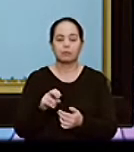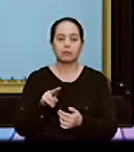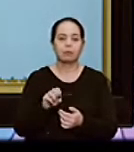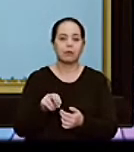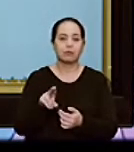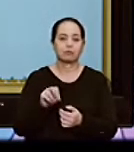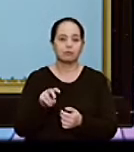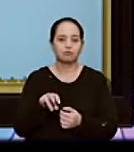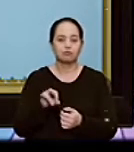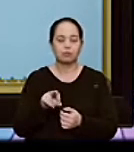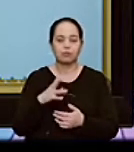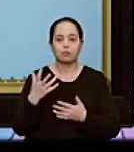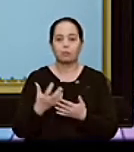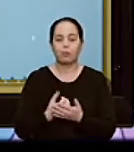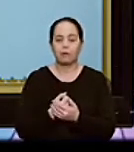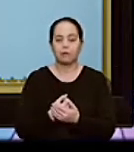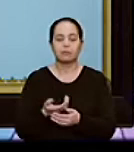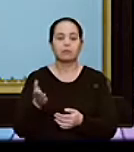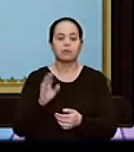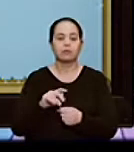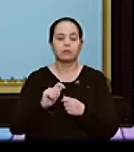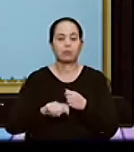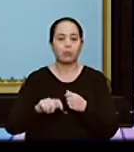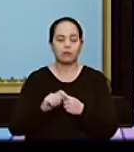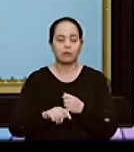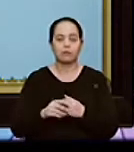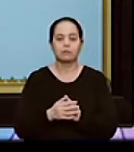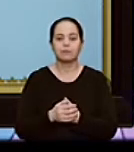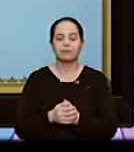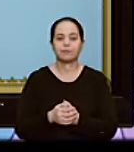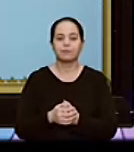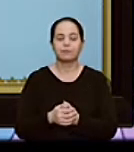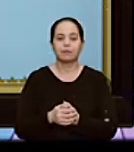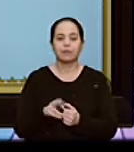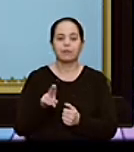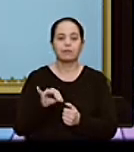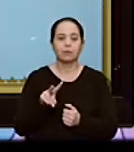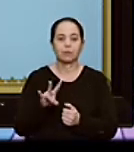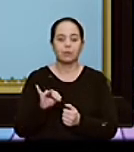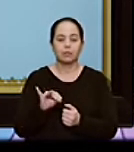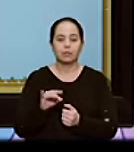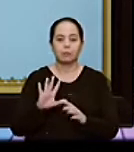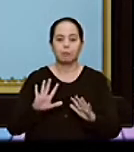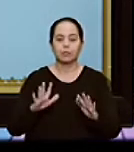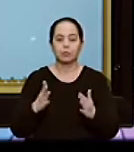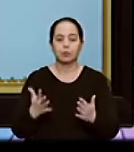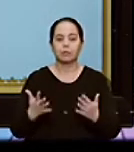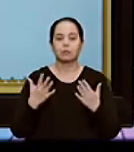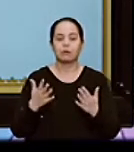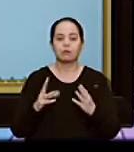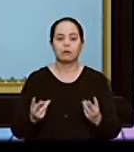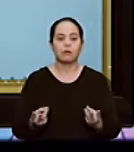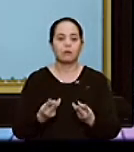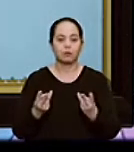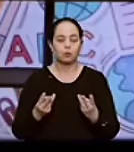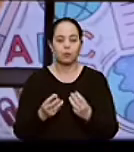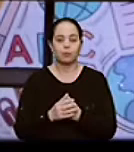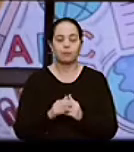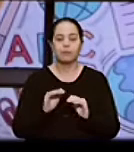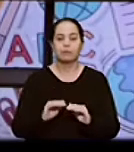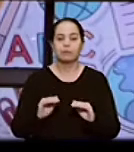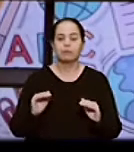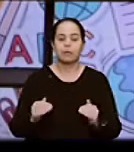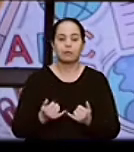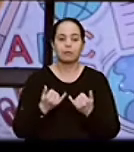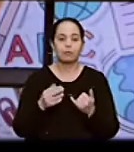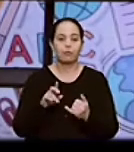падеж. Справились? Давайте проверять. Вдали блеснул яркий огонек.